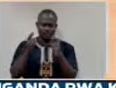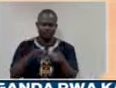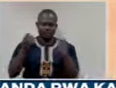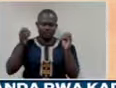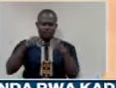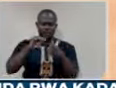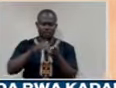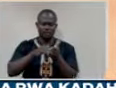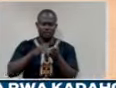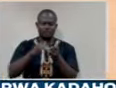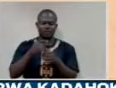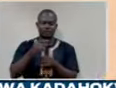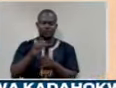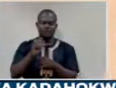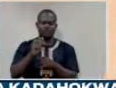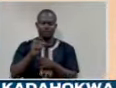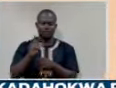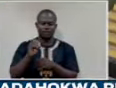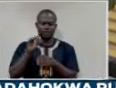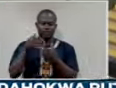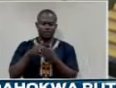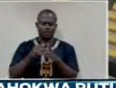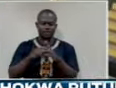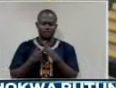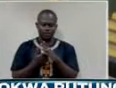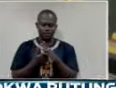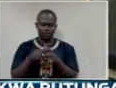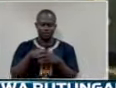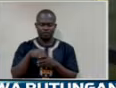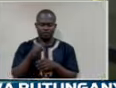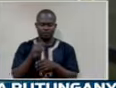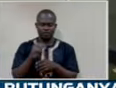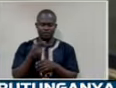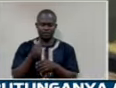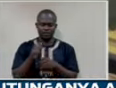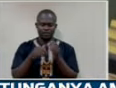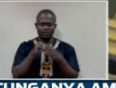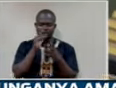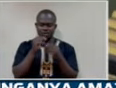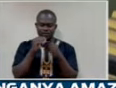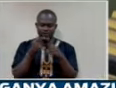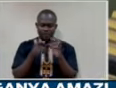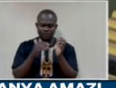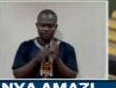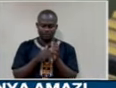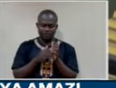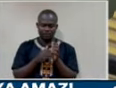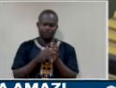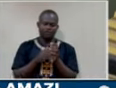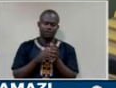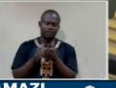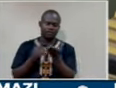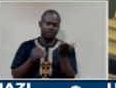yakinaga muri centre de formation y'igikondo kugeza batangiye amasomo muri Senegal ngo rwabaye urugendo rutoroshye ariko rwanemeje